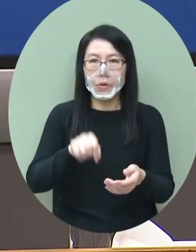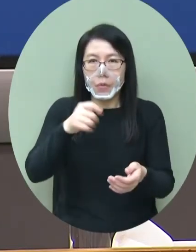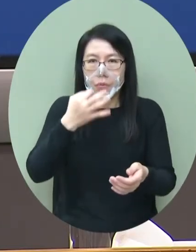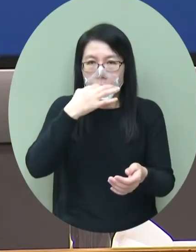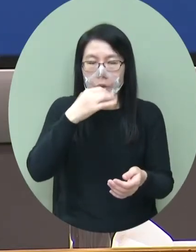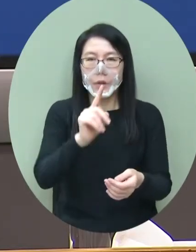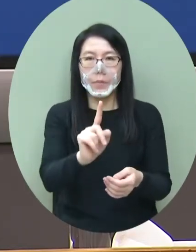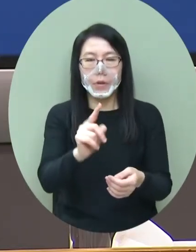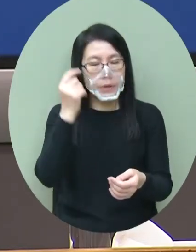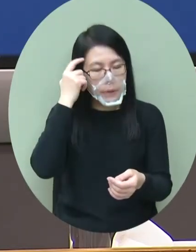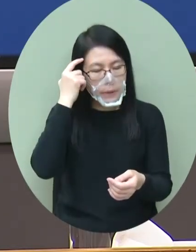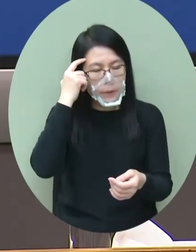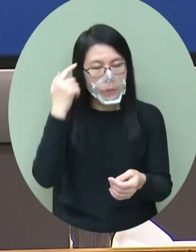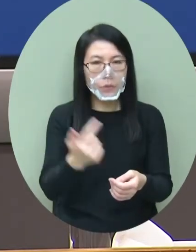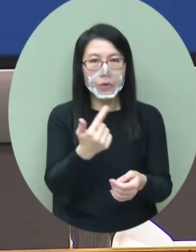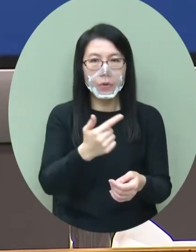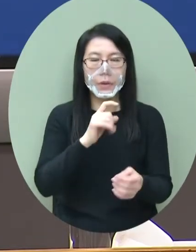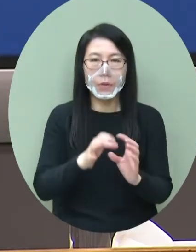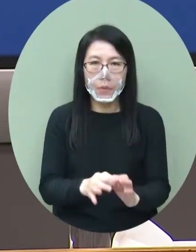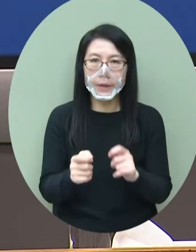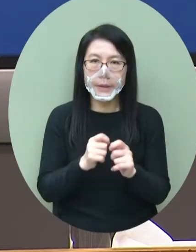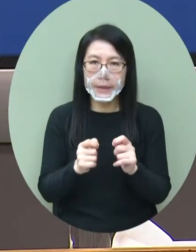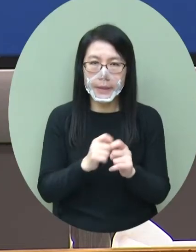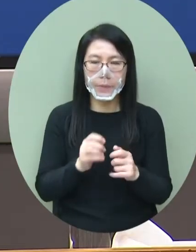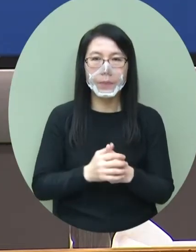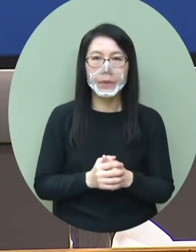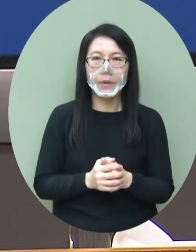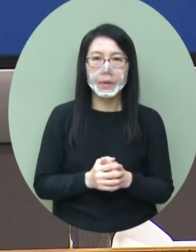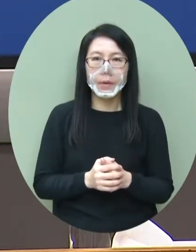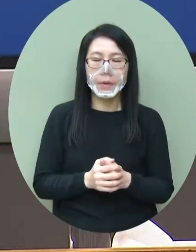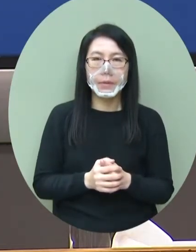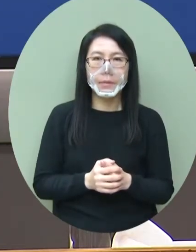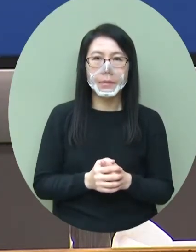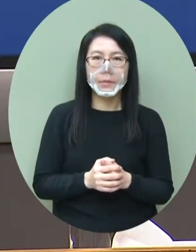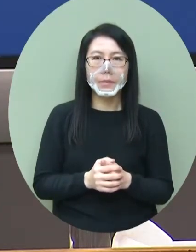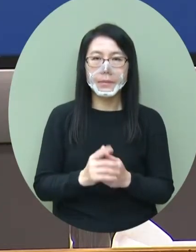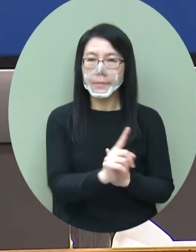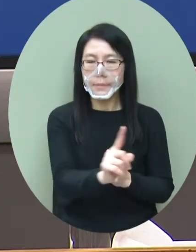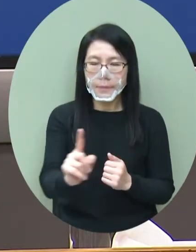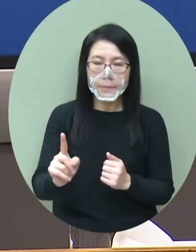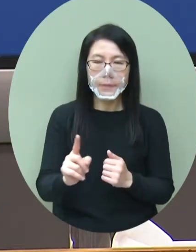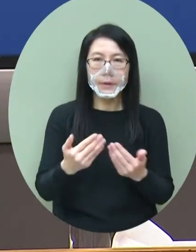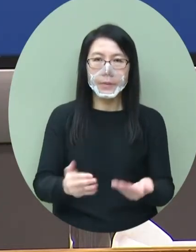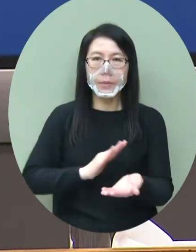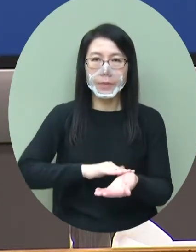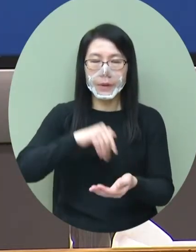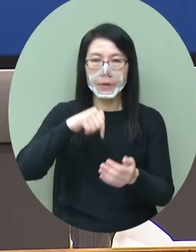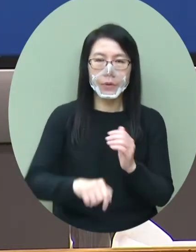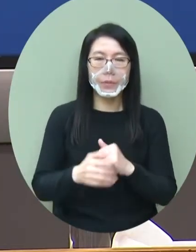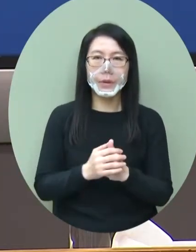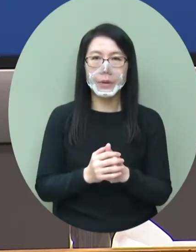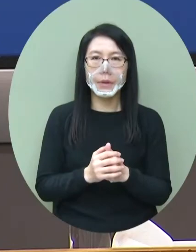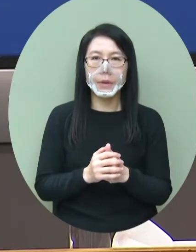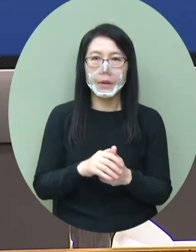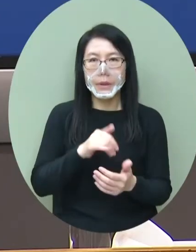是普通市民，但我们会提供更多资讯给有关的市民。